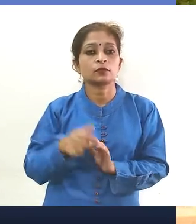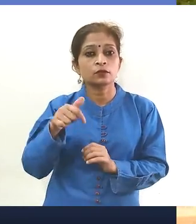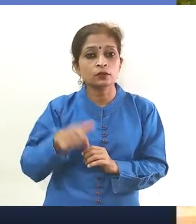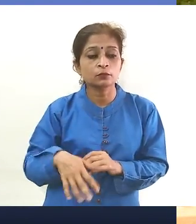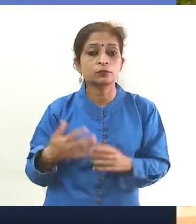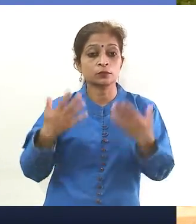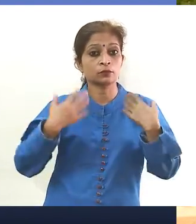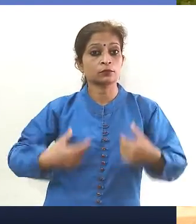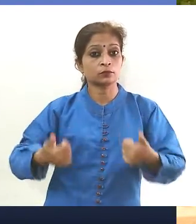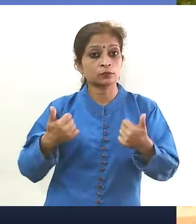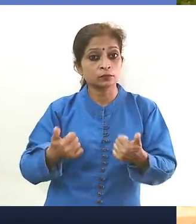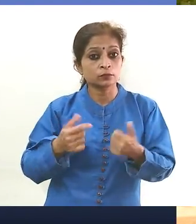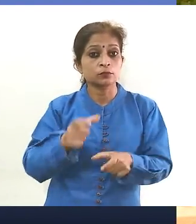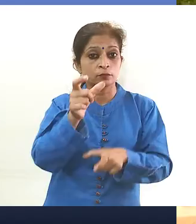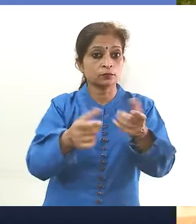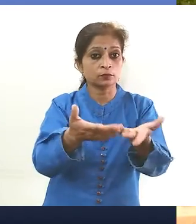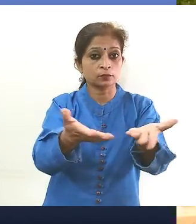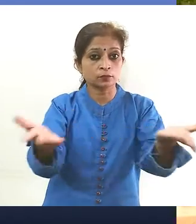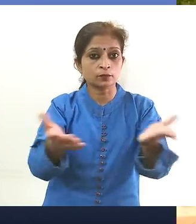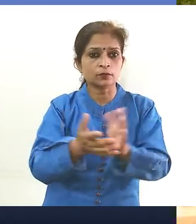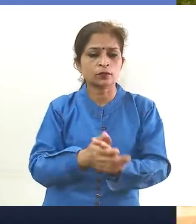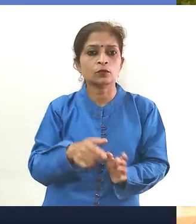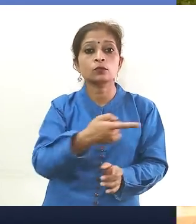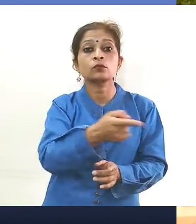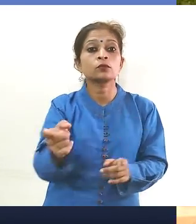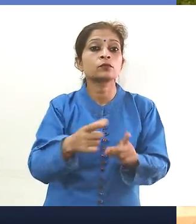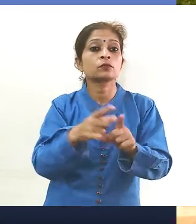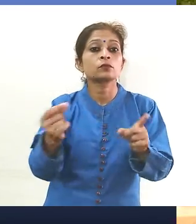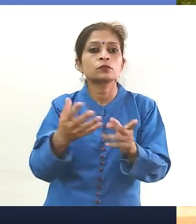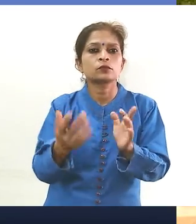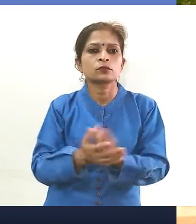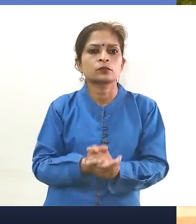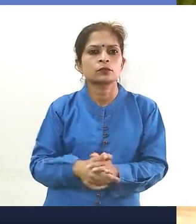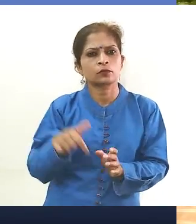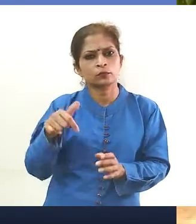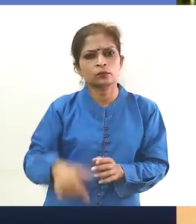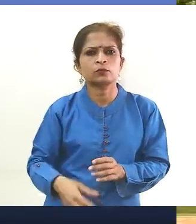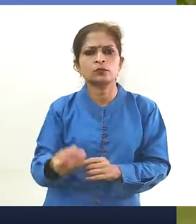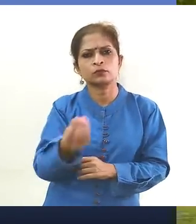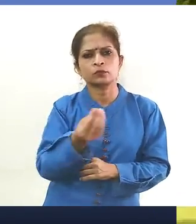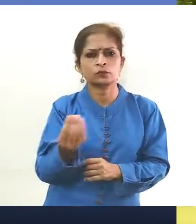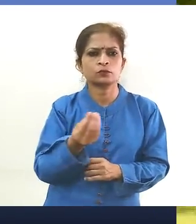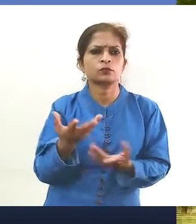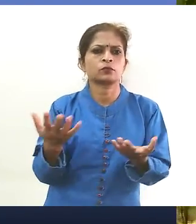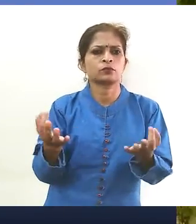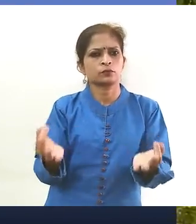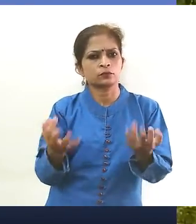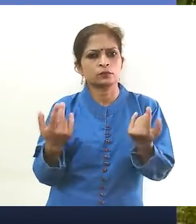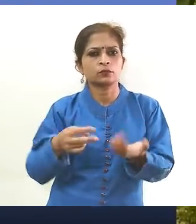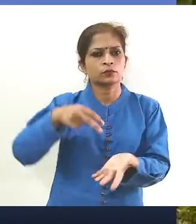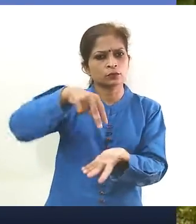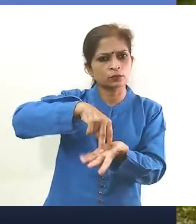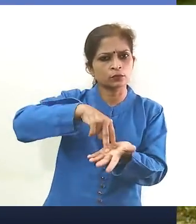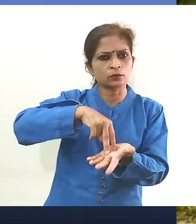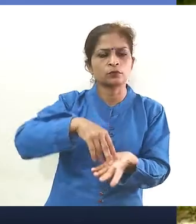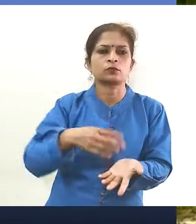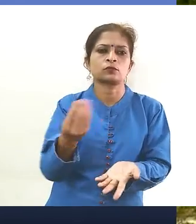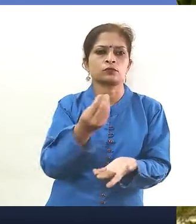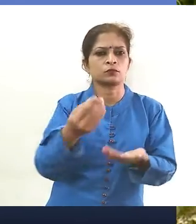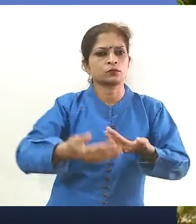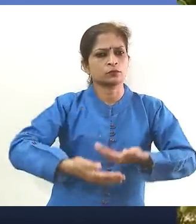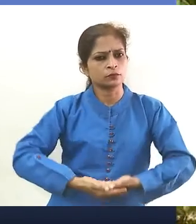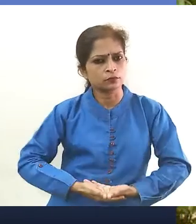अब जो स्वस्थ हैं वे क्या करें, वे कुछ आसन कभी खड़े होकर के कर लिए, कभी बैठ